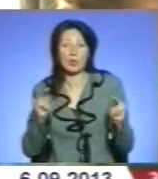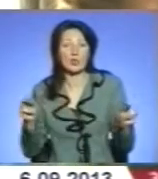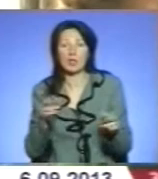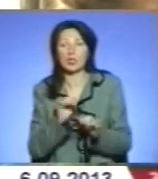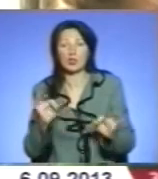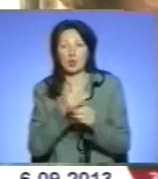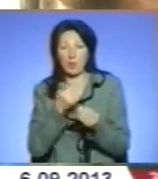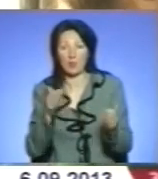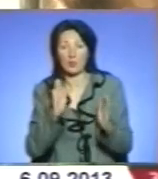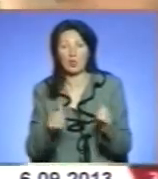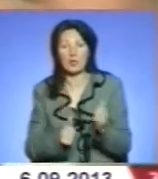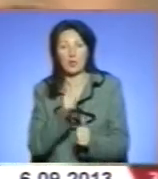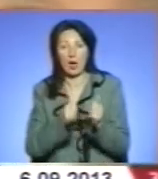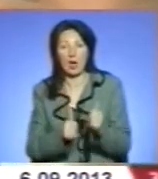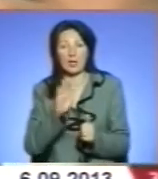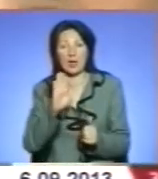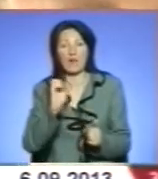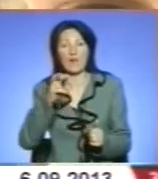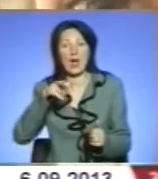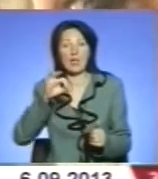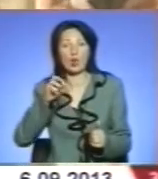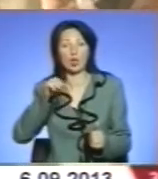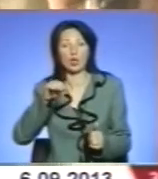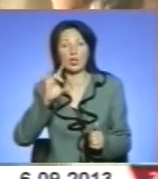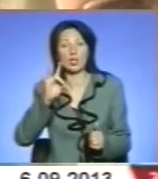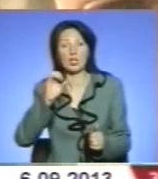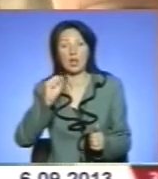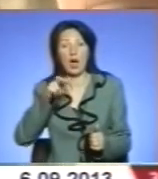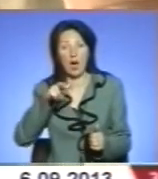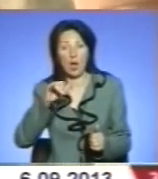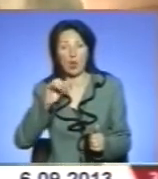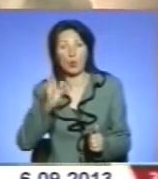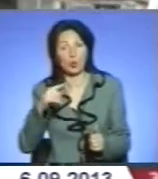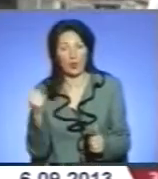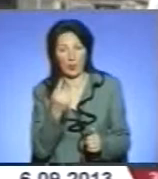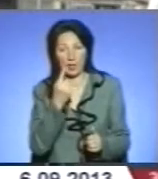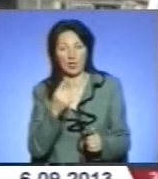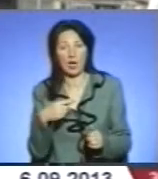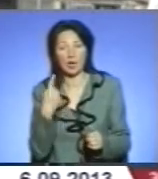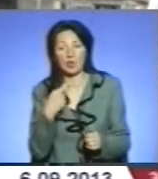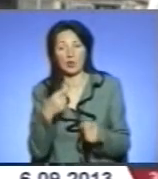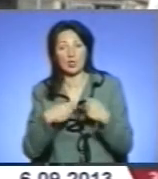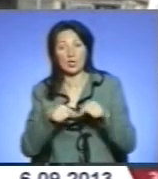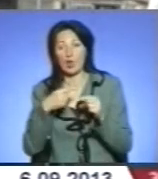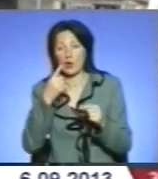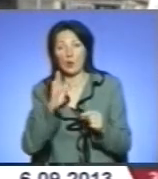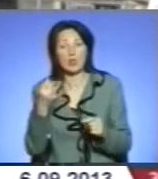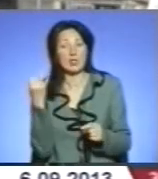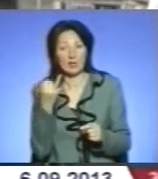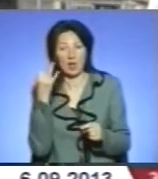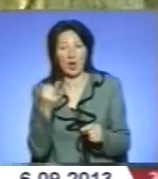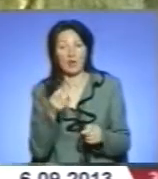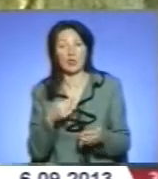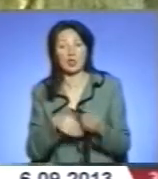велотріалу у Тернополі відбудуться вперше, організатори запевняють, буде цікаво. Спонсорів залучили, подбали про призи та музичне оформлення